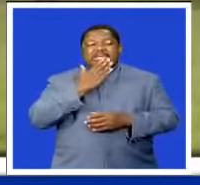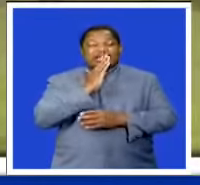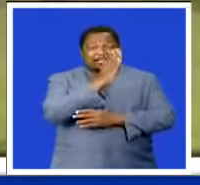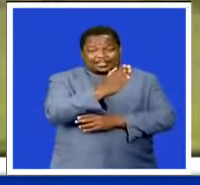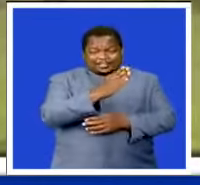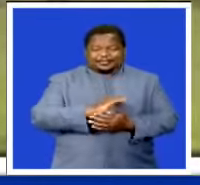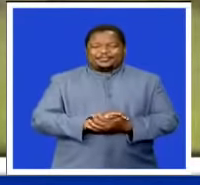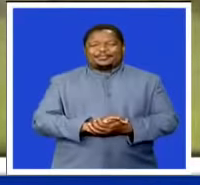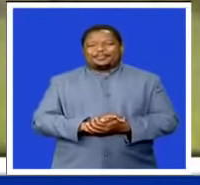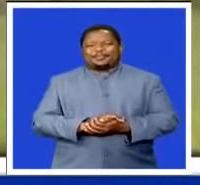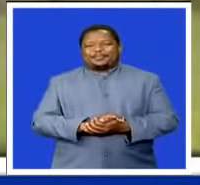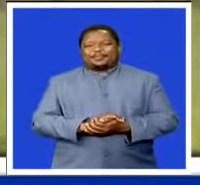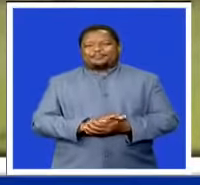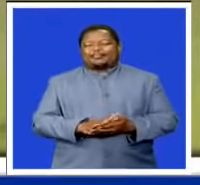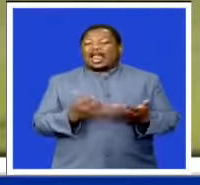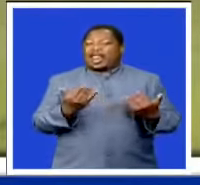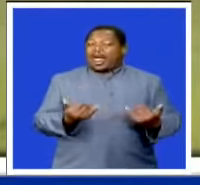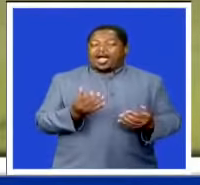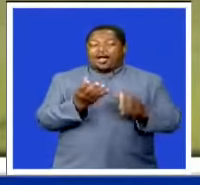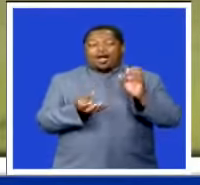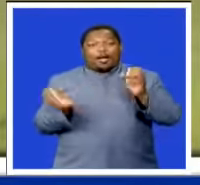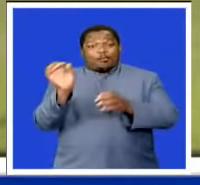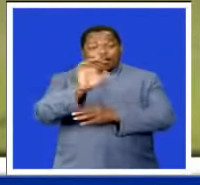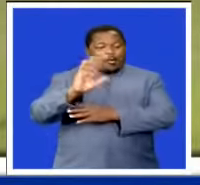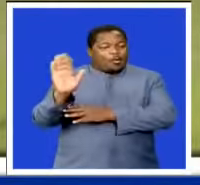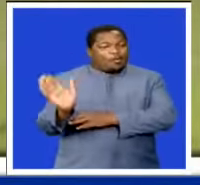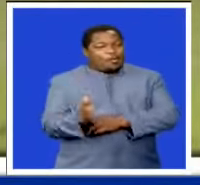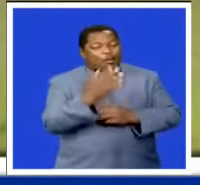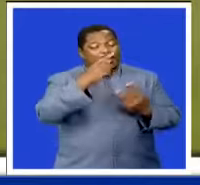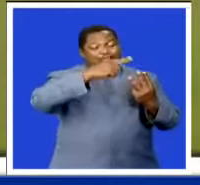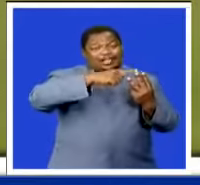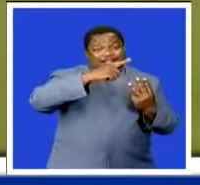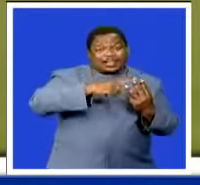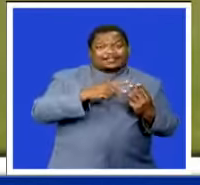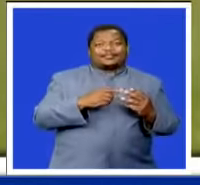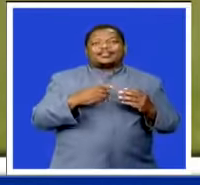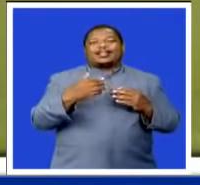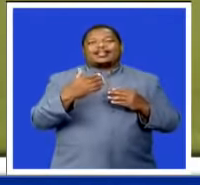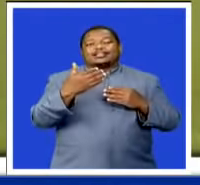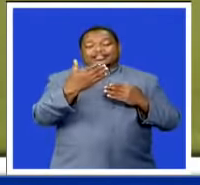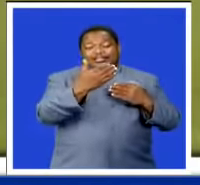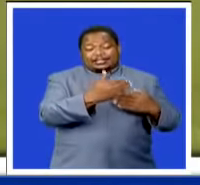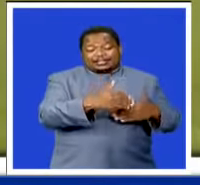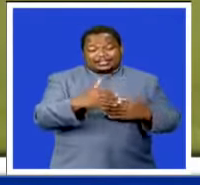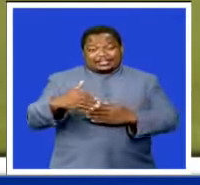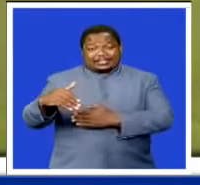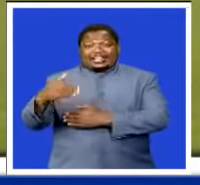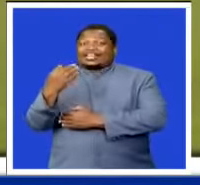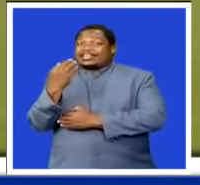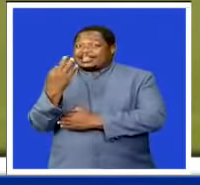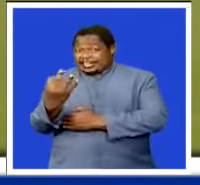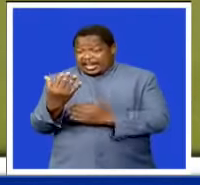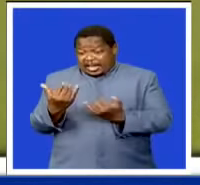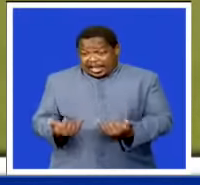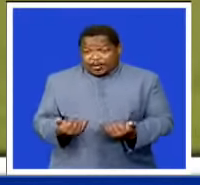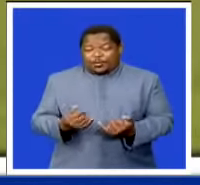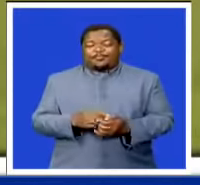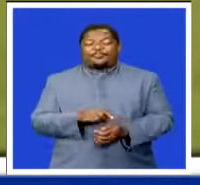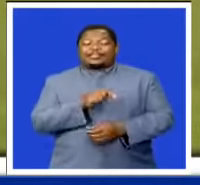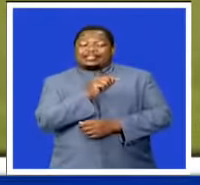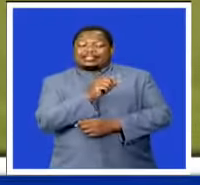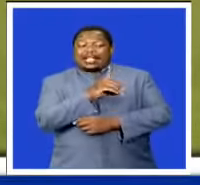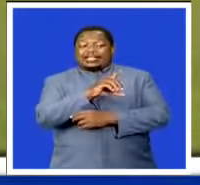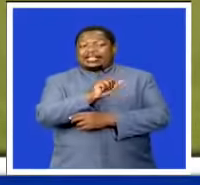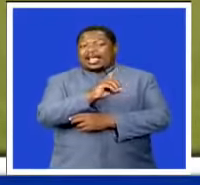Imidlalo ye cricket sengene kusizini yayo yesithathu lapho liqembu le Dadas lelivikela lenzebe lithulane liqembu le Rontanya.